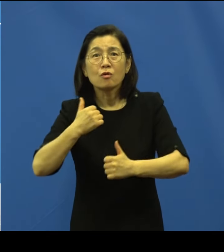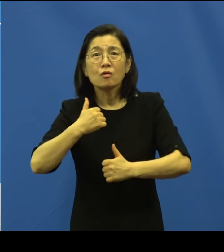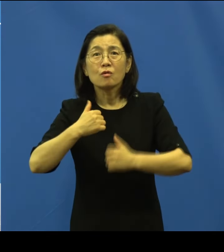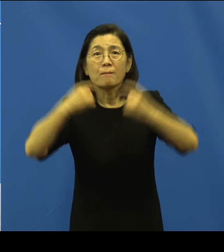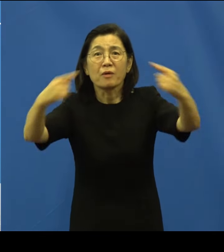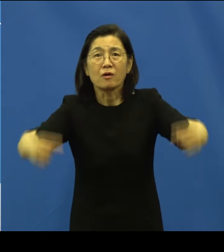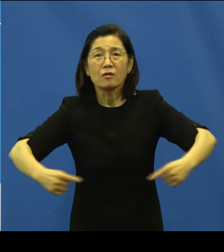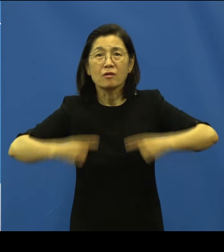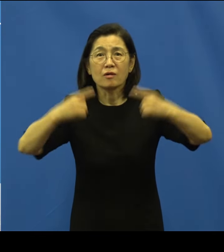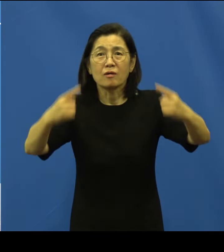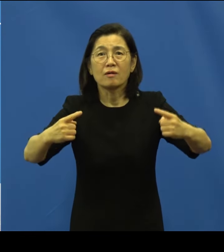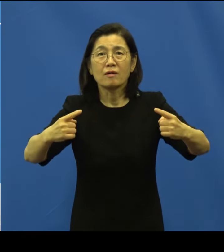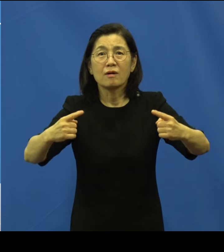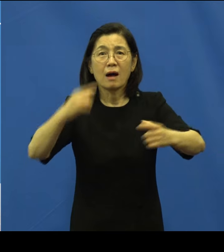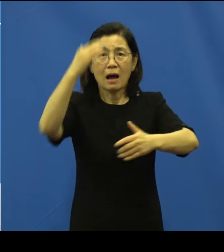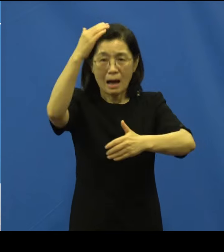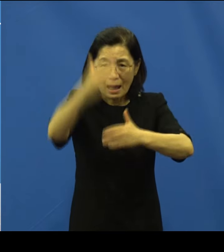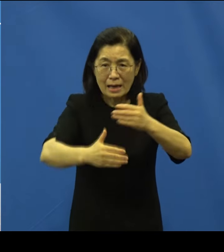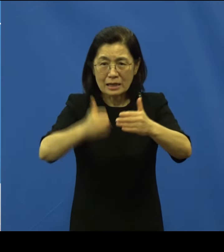엘리사를 둘렀더라 그랬어요.